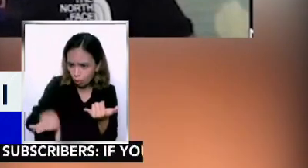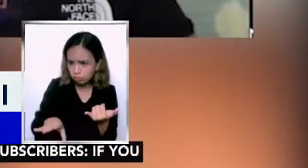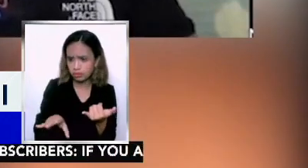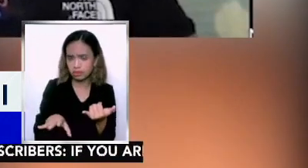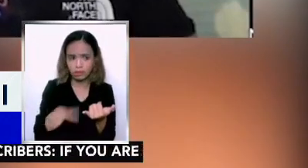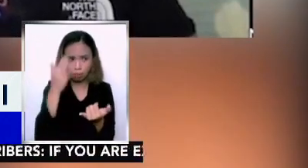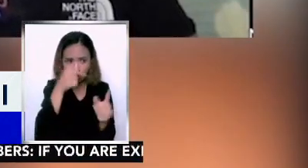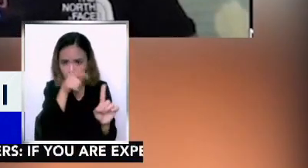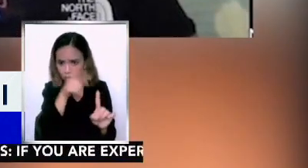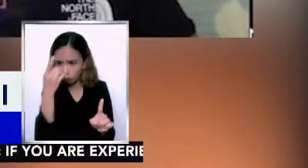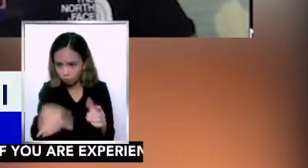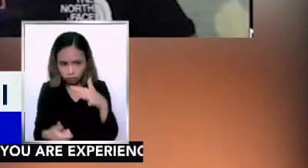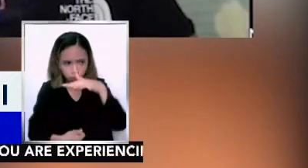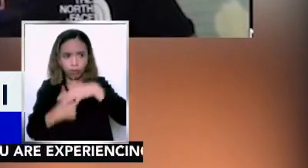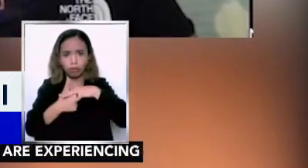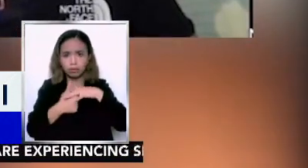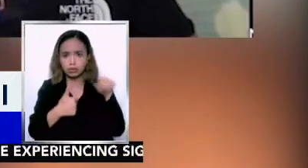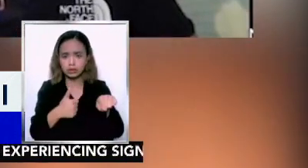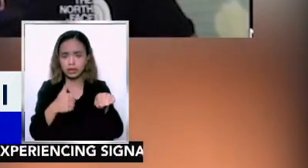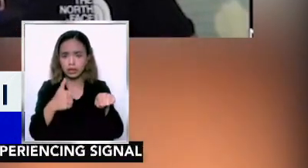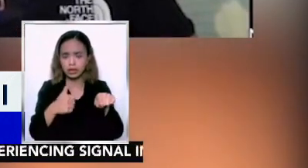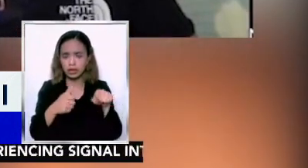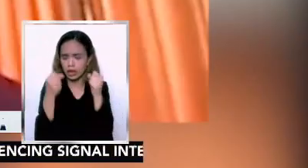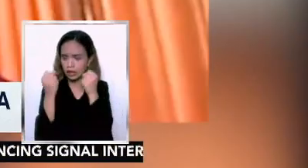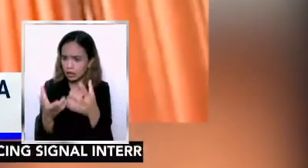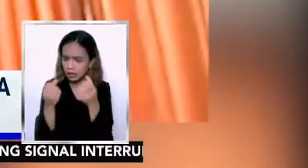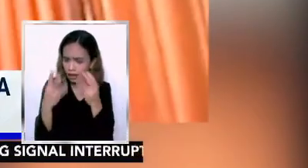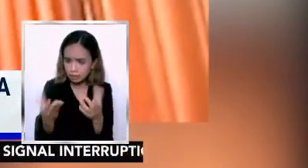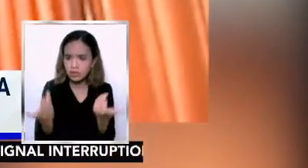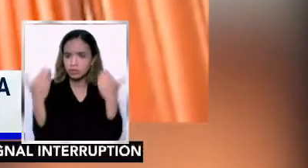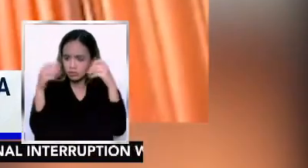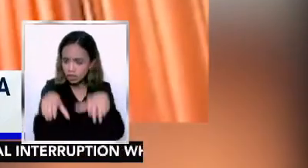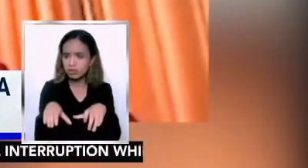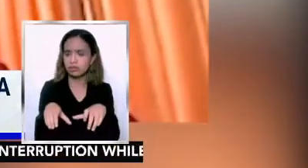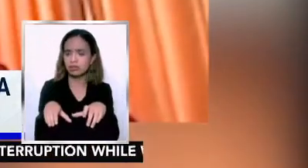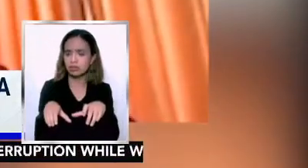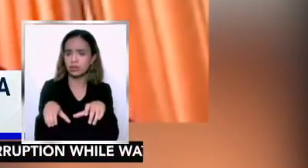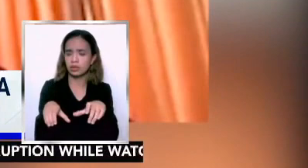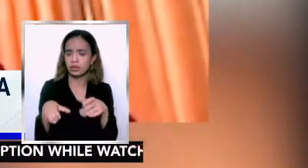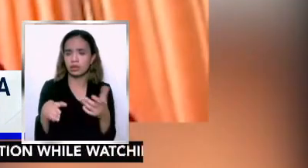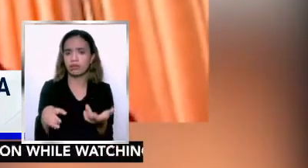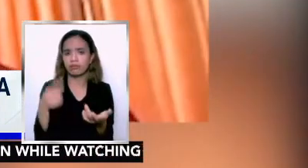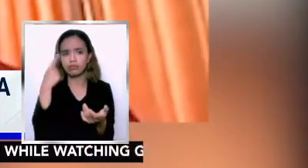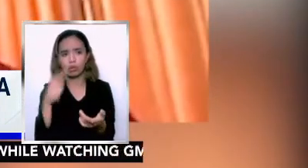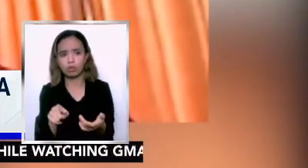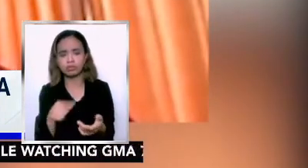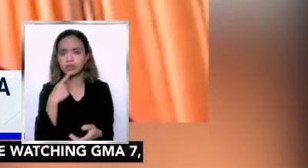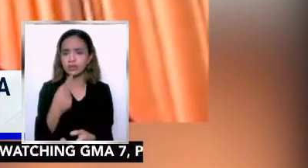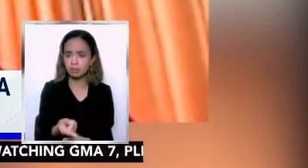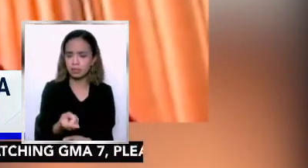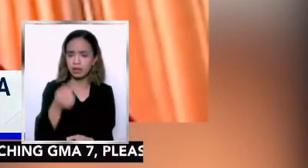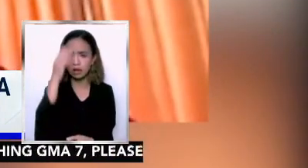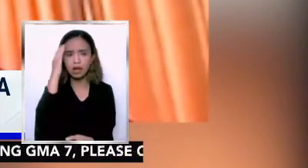sumulpot? Eh napakaraming pagkakataon para sabihin na kinuwers ko siya.